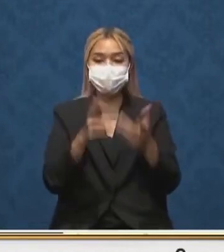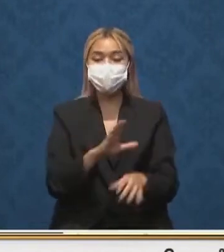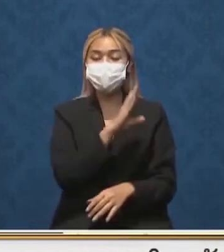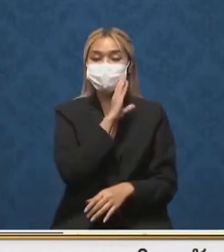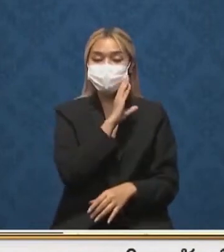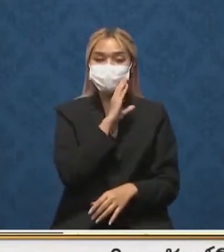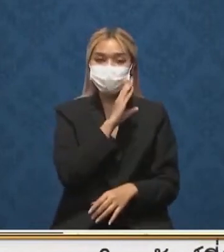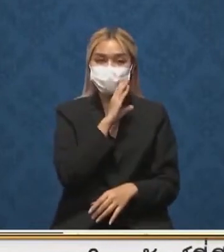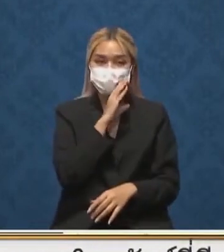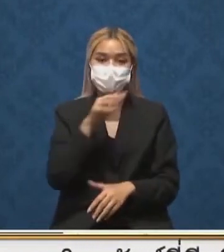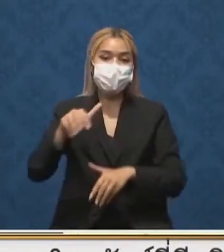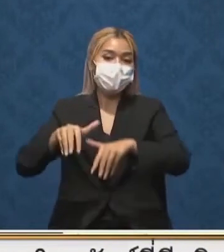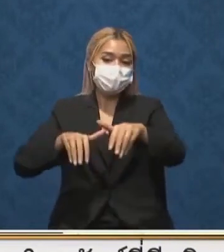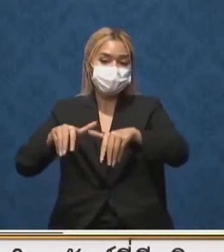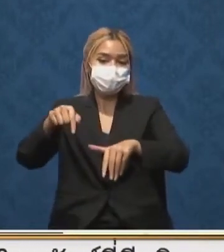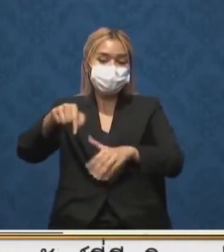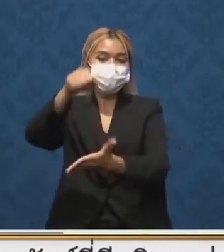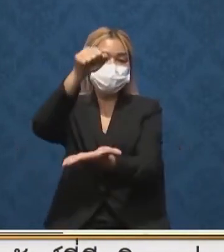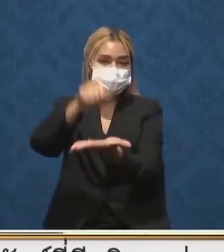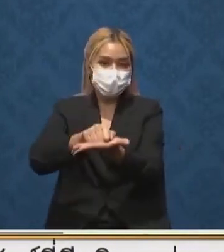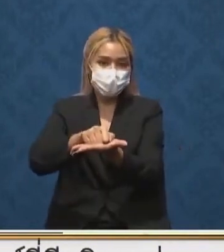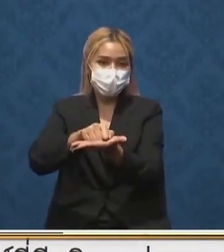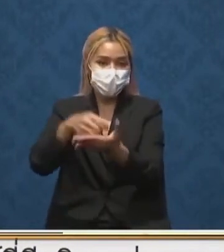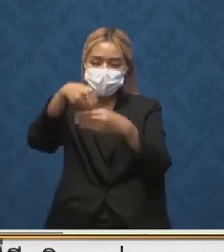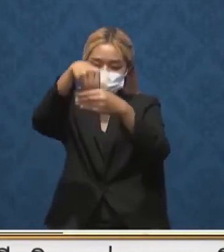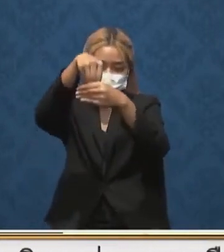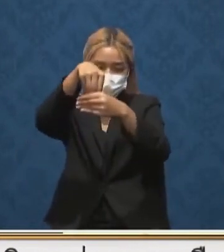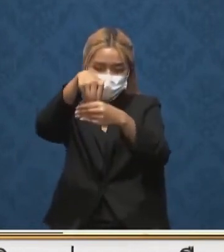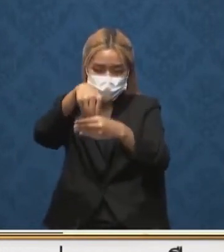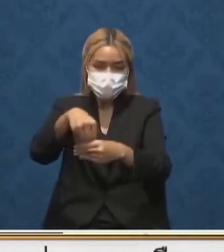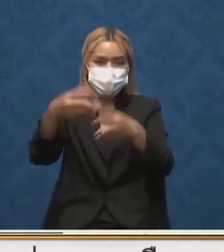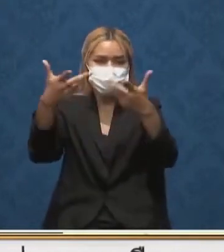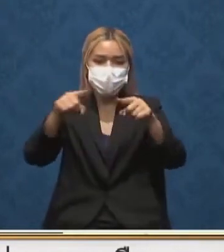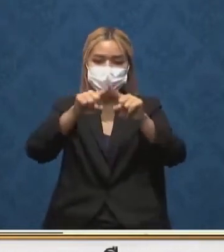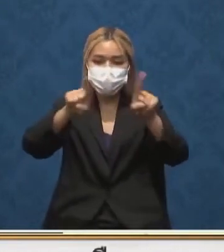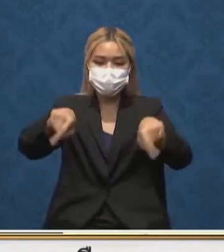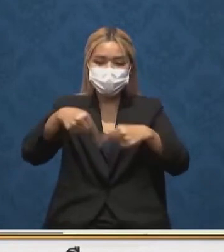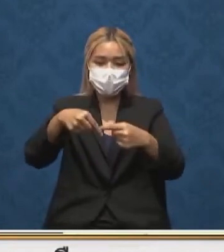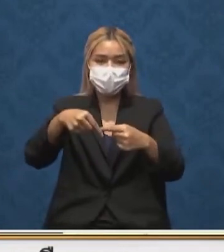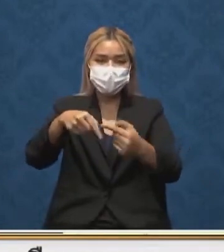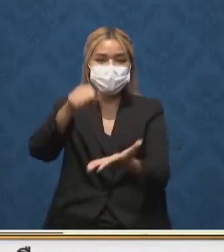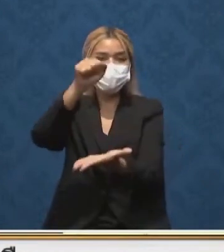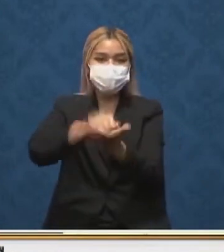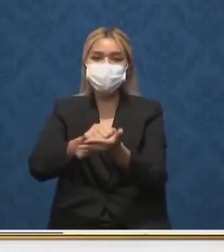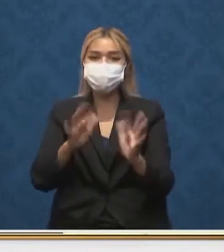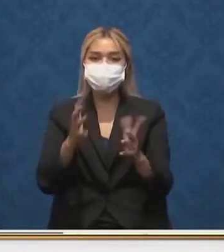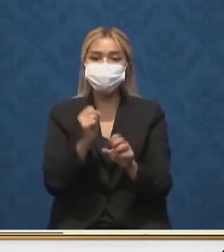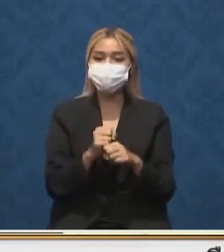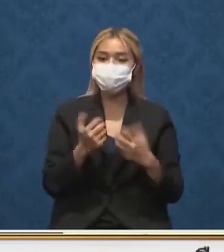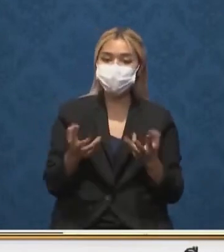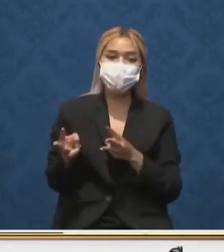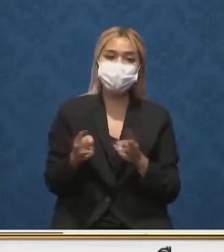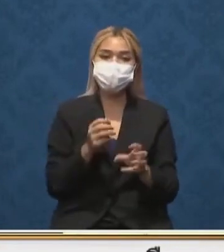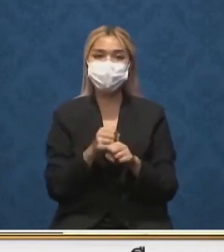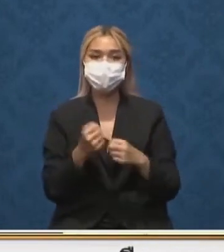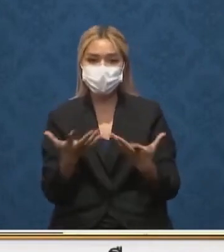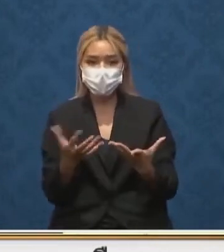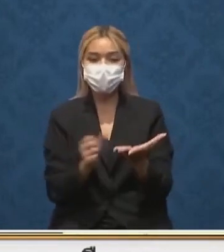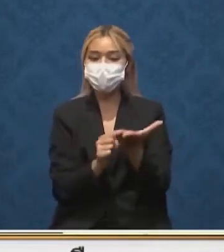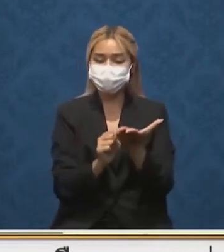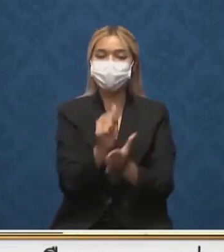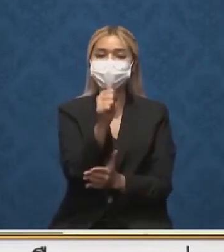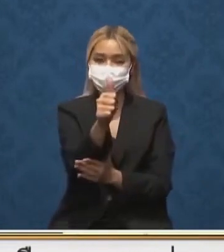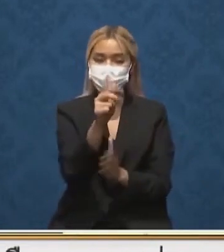แล้วราษฎรที่อยู่มาแล้วไม่ได้เคยไปออกเอกสารสิทธิ์ท่านจะไปแก้ดยกฎหมายท่านก็ไป